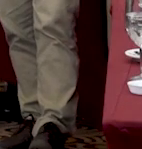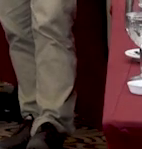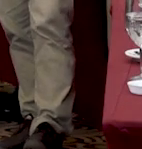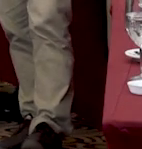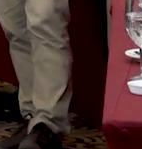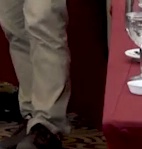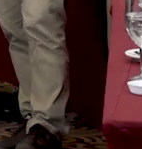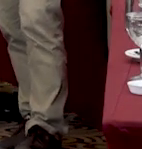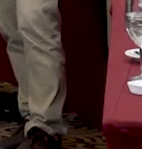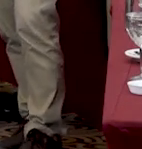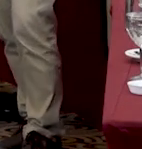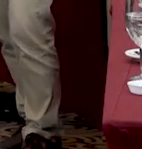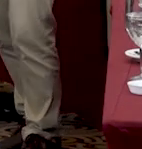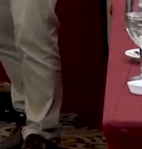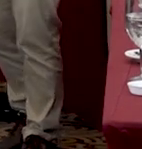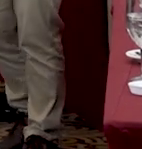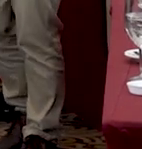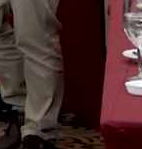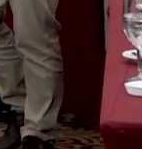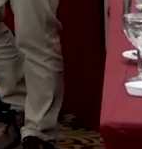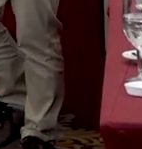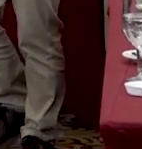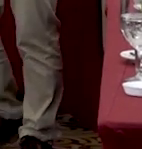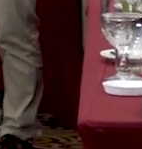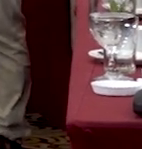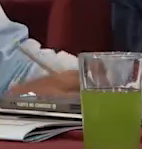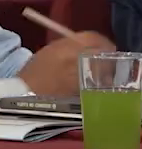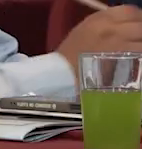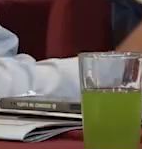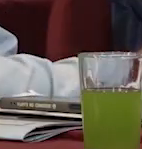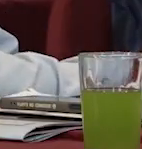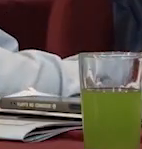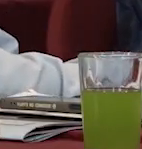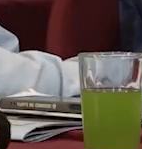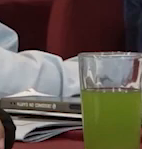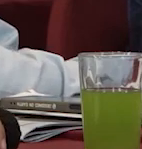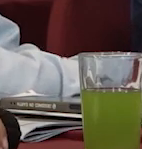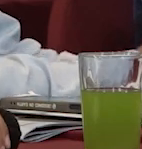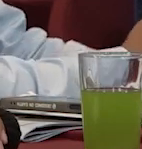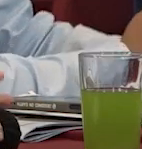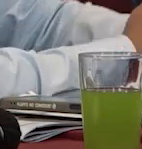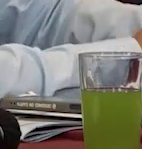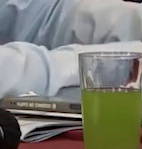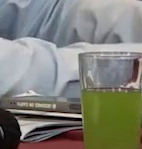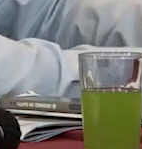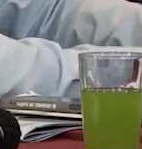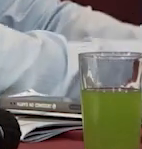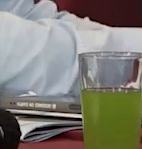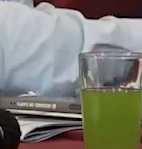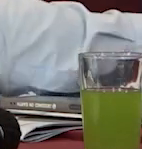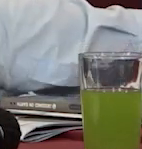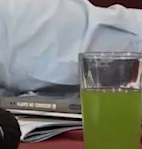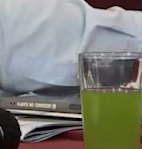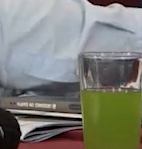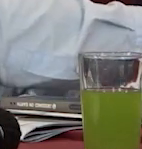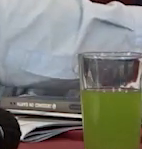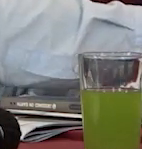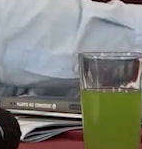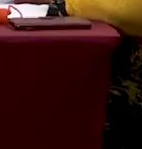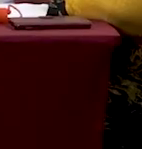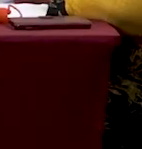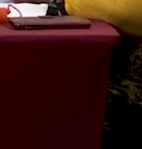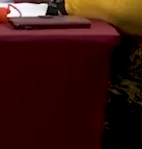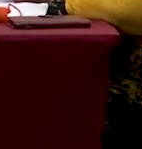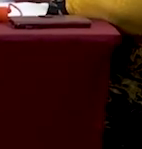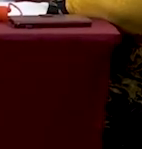kita pilih close dulu ke teman-teman lpsk Terima kasih Mbak Yuli Baik terima kasih baikin di kita lanjut nih